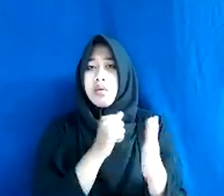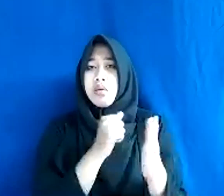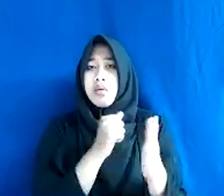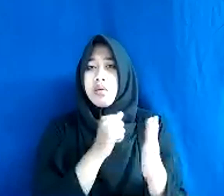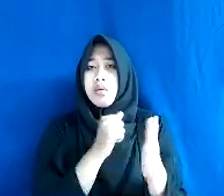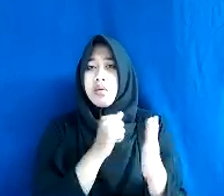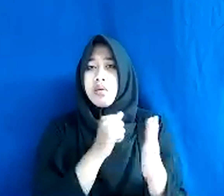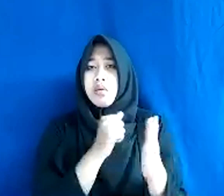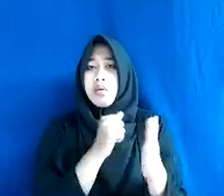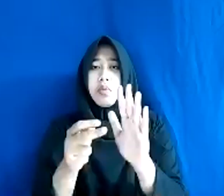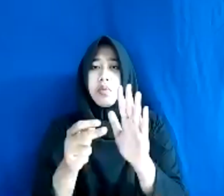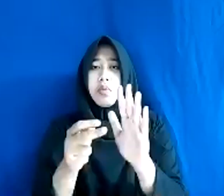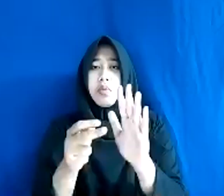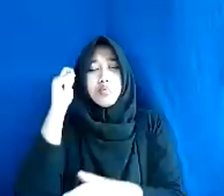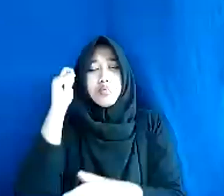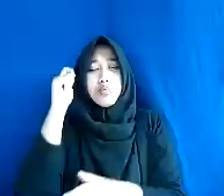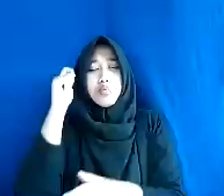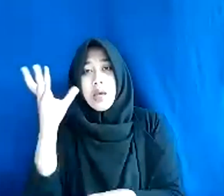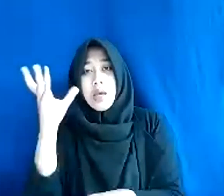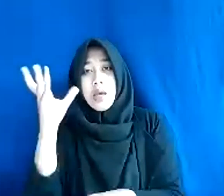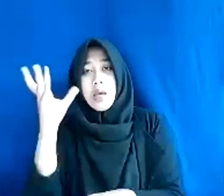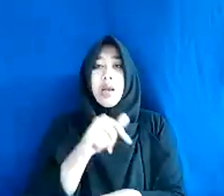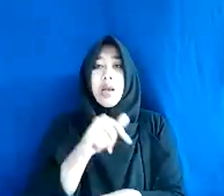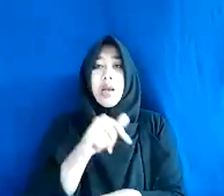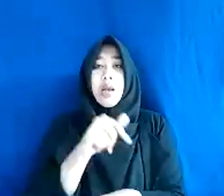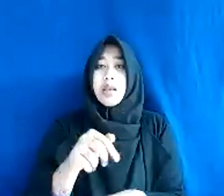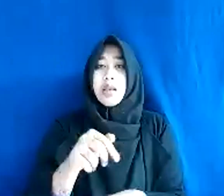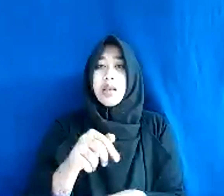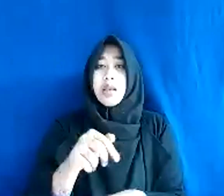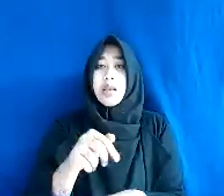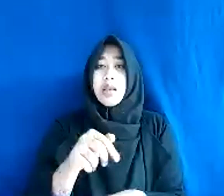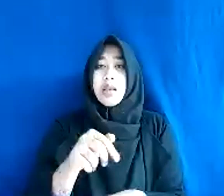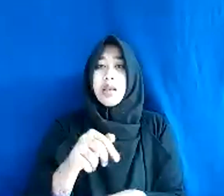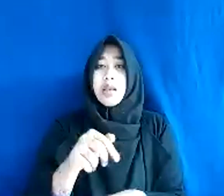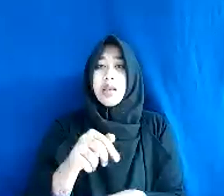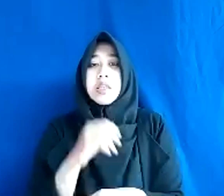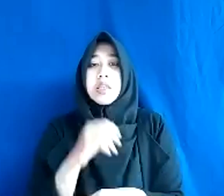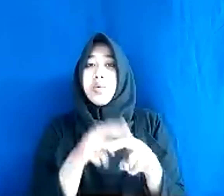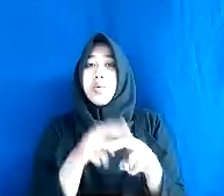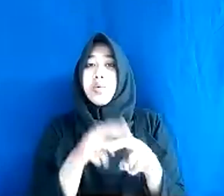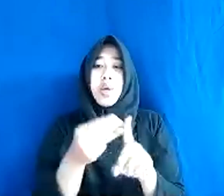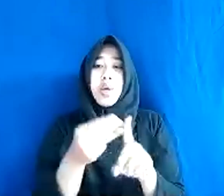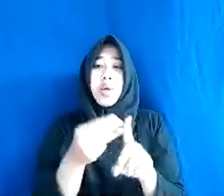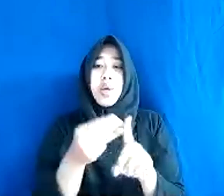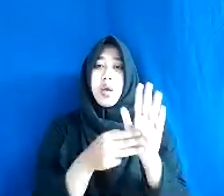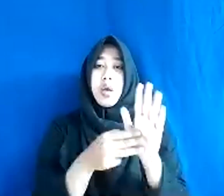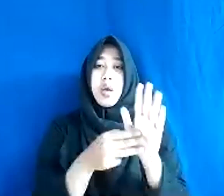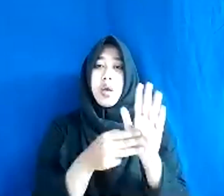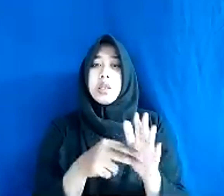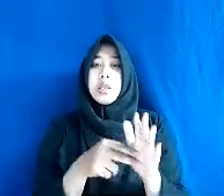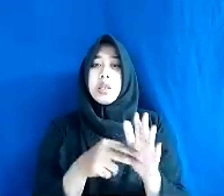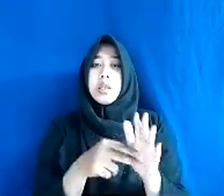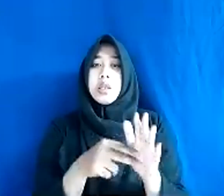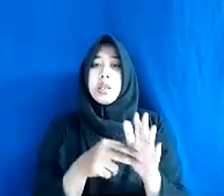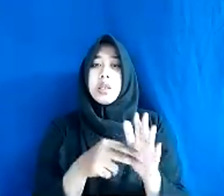ini, siapa yang duduk di BUMN itu kita tahu siapa komisarisnya. Ya, dulu adalah mereka-mereka